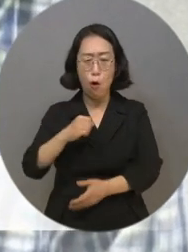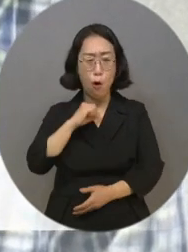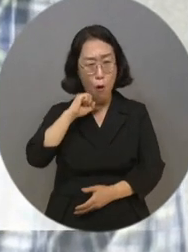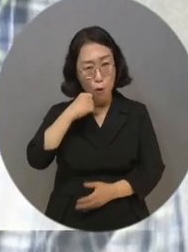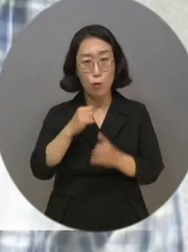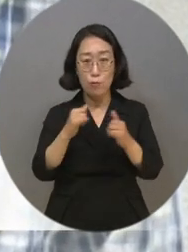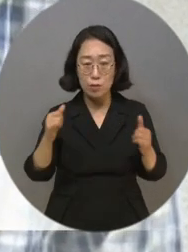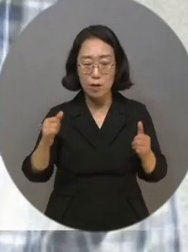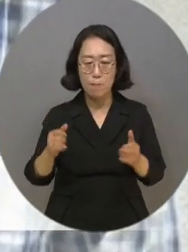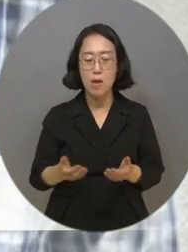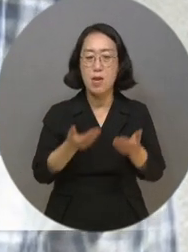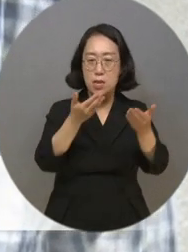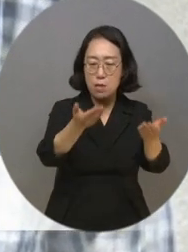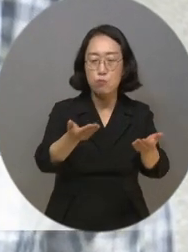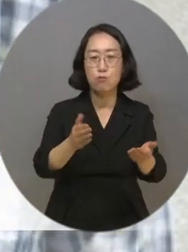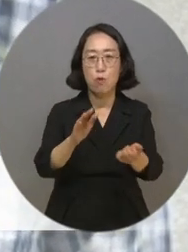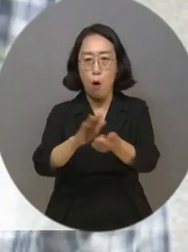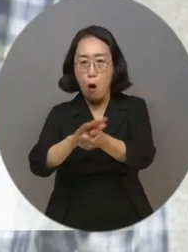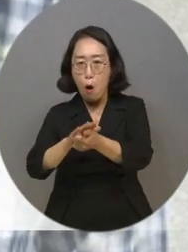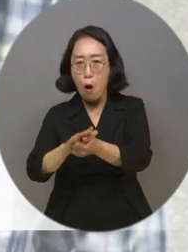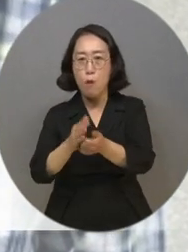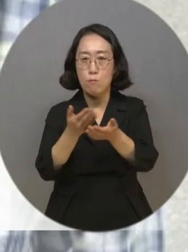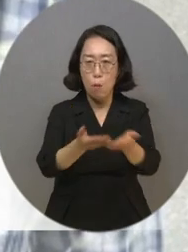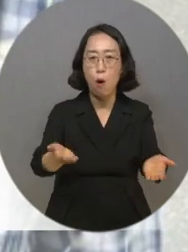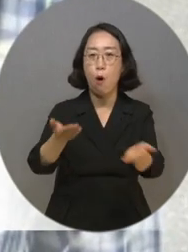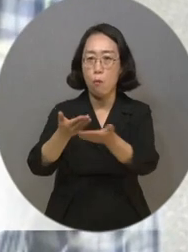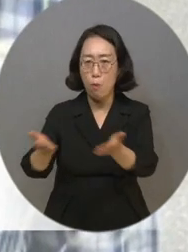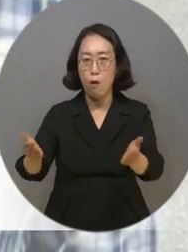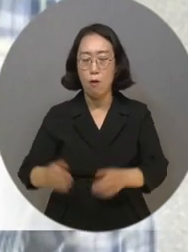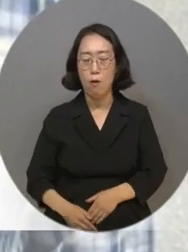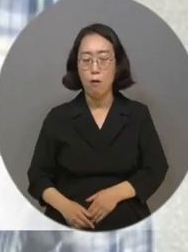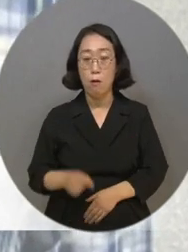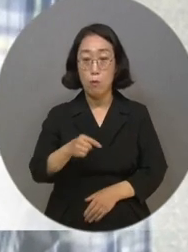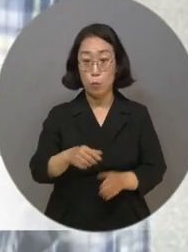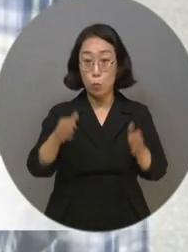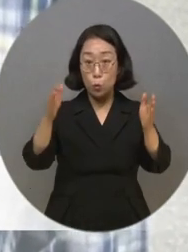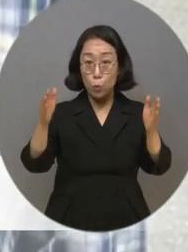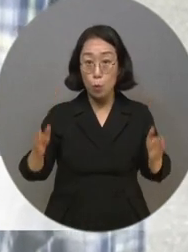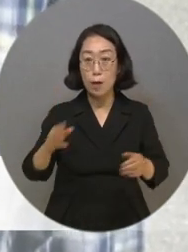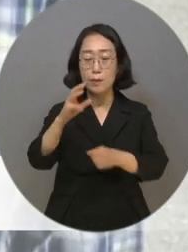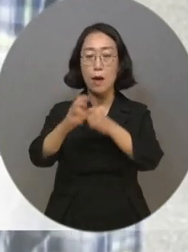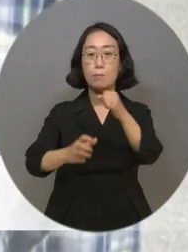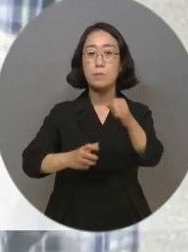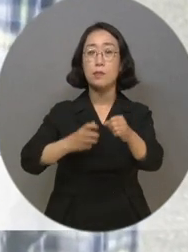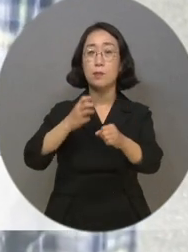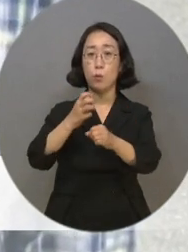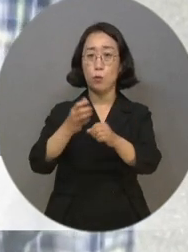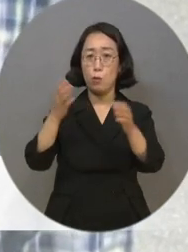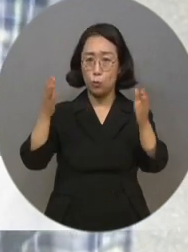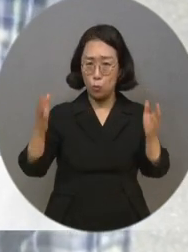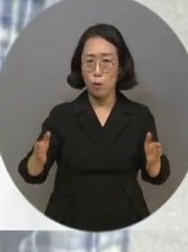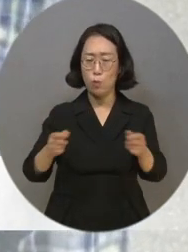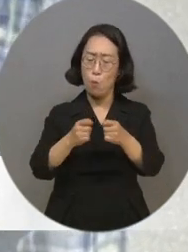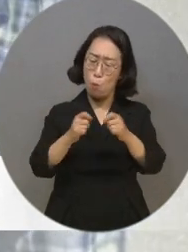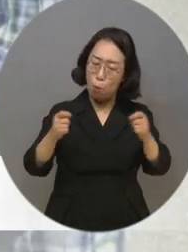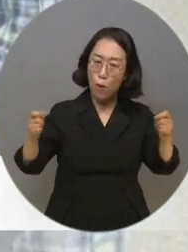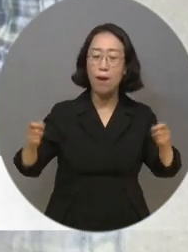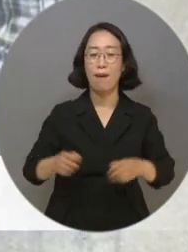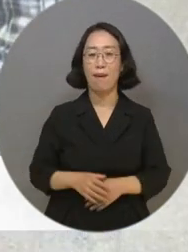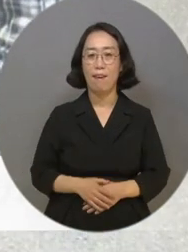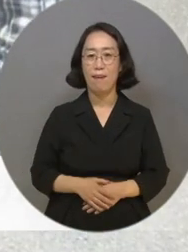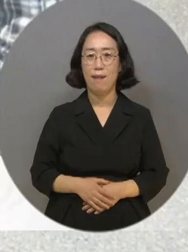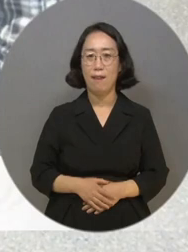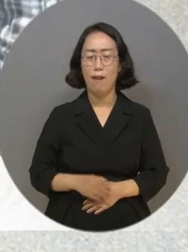위해 전량 기부했다고 하는데요 그렇게 이어온 기부가 어느덧 30여 년이 훌쩍 넘었습니다